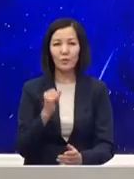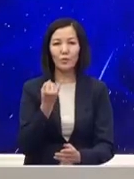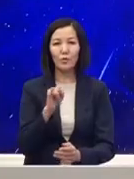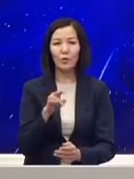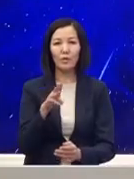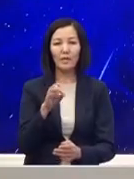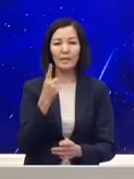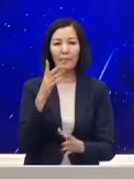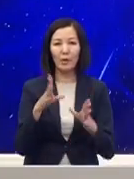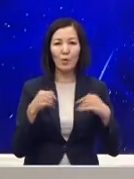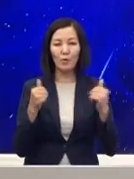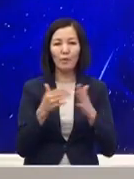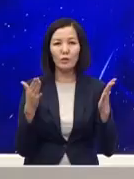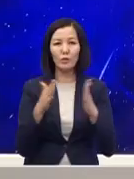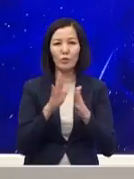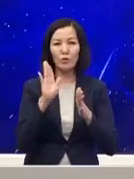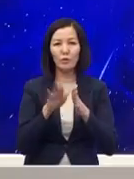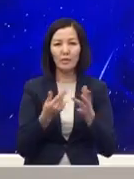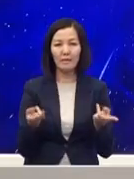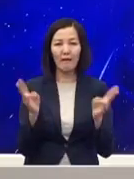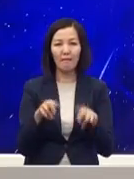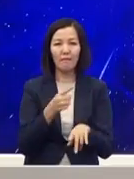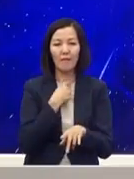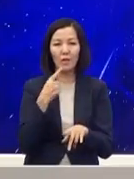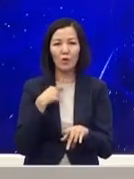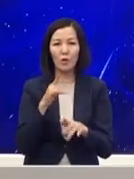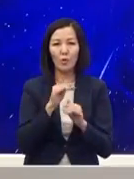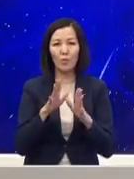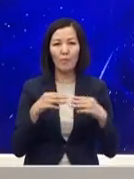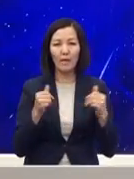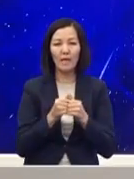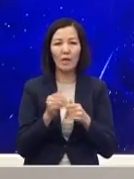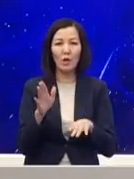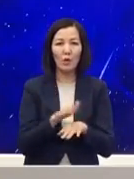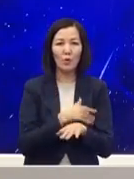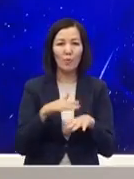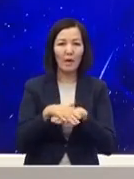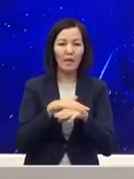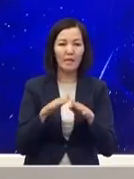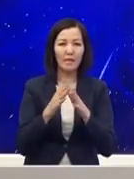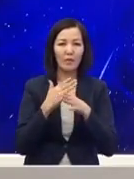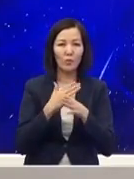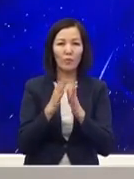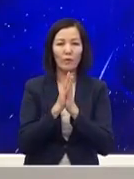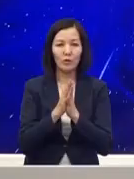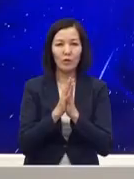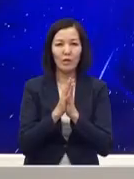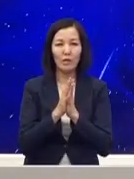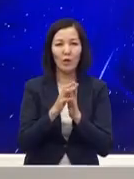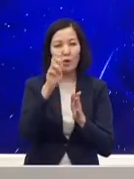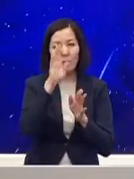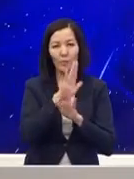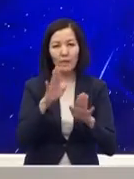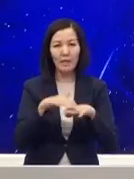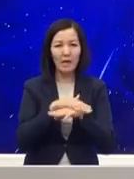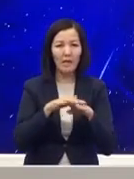Үйтаста бір отбасы үйсіз қалды. Талдықорғандық көп балалы жанұя көптен көмек сұрайды. Үй өртенген жан үкіметтен емес